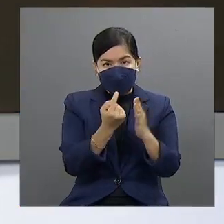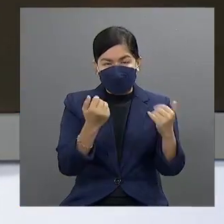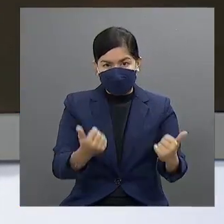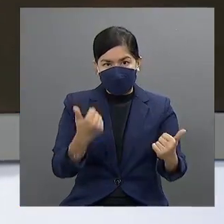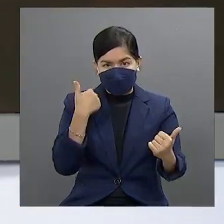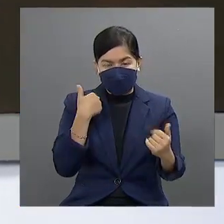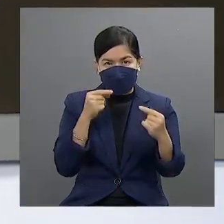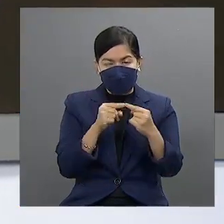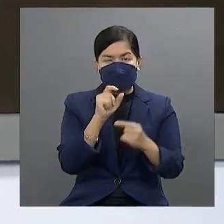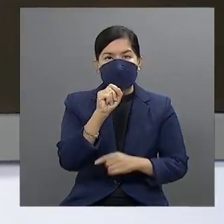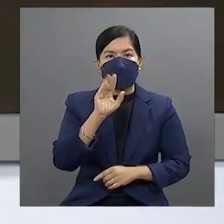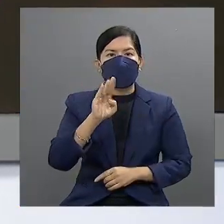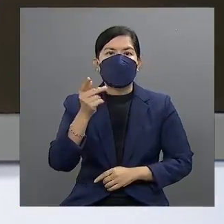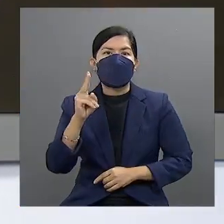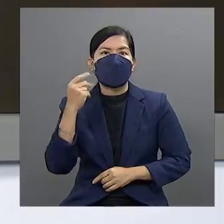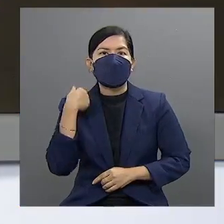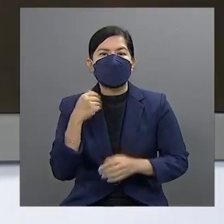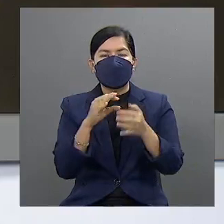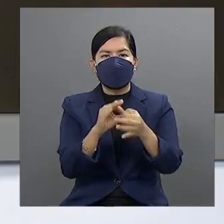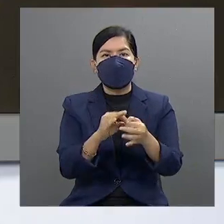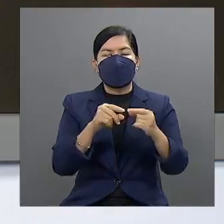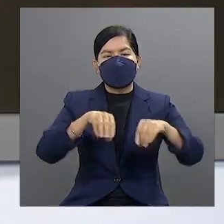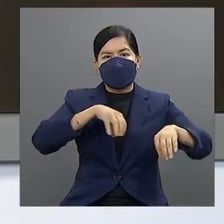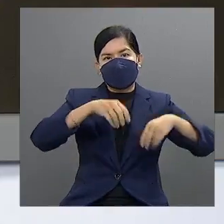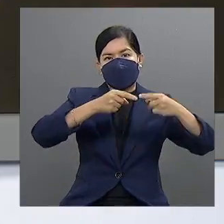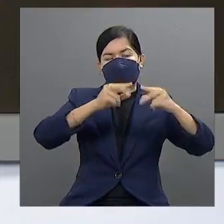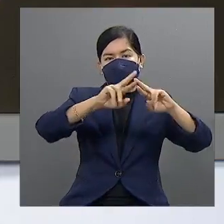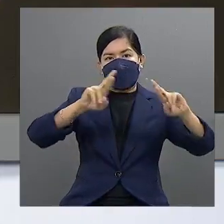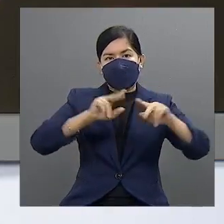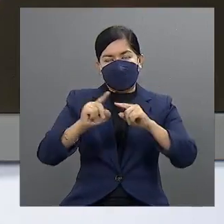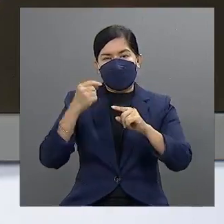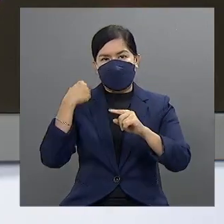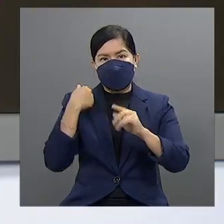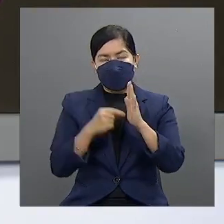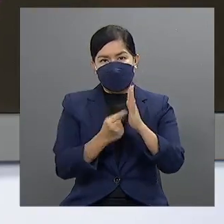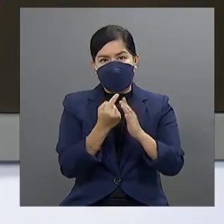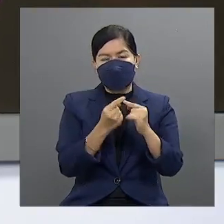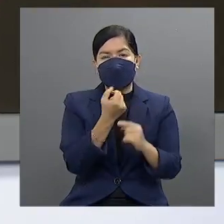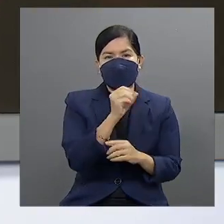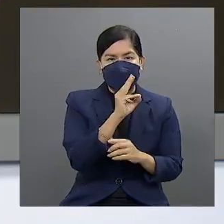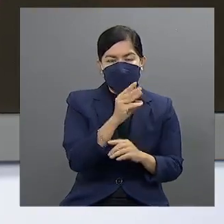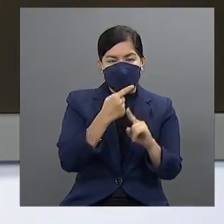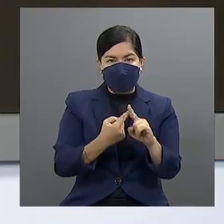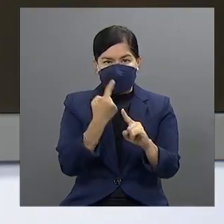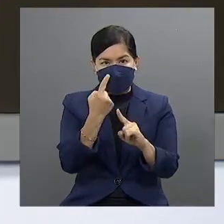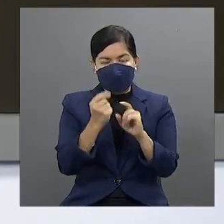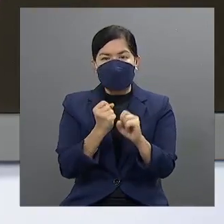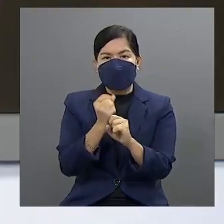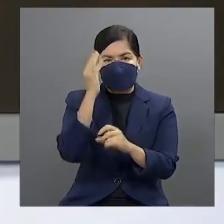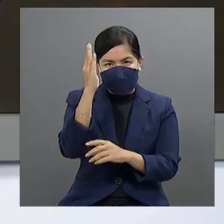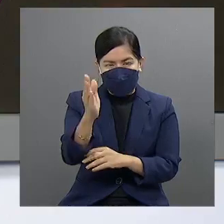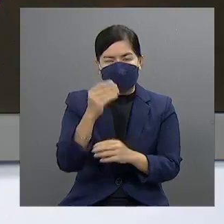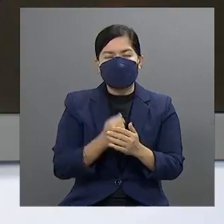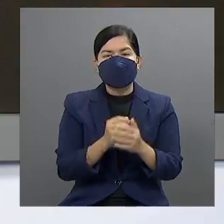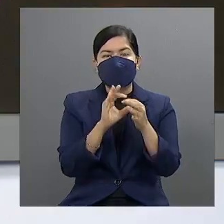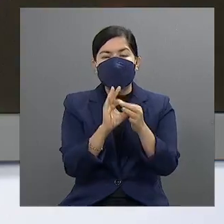ใหญ่ว่ากิจการสถานบันเทิงให้เปิดดำเนินการตั้งแต่16มกราคมปีหน้านะคะตามกำหนดการเดิมค่ะส่วนมาตรการป้องกัน